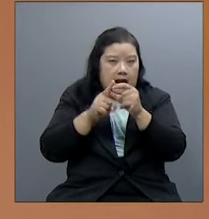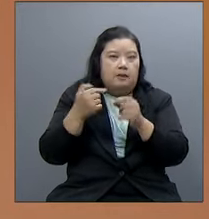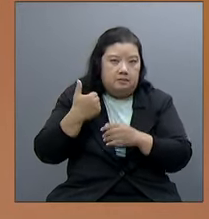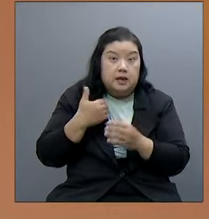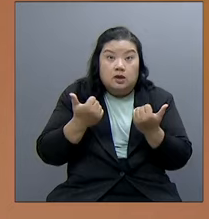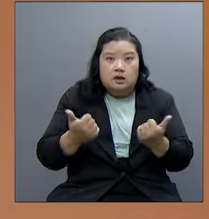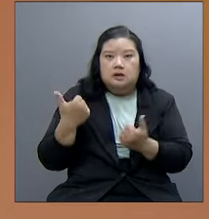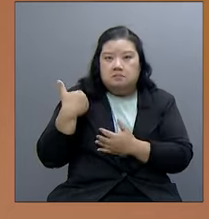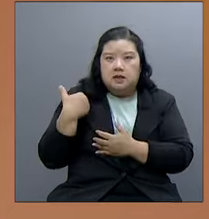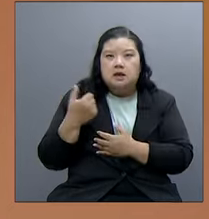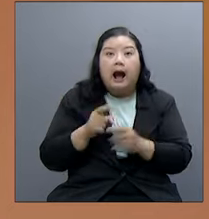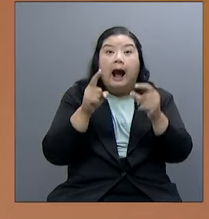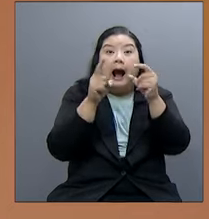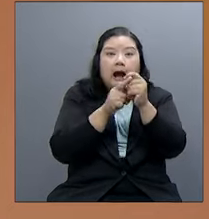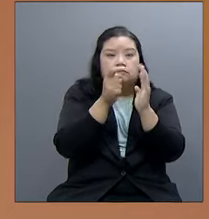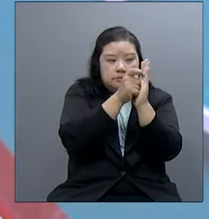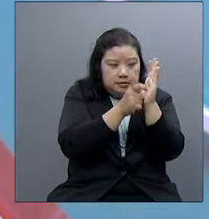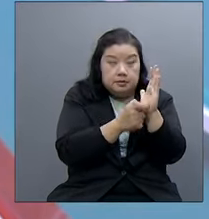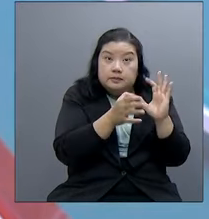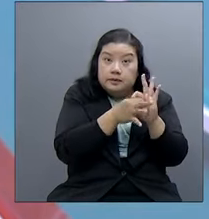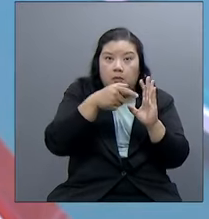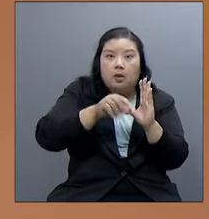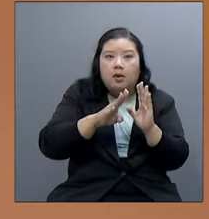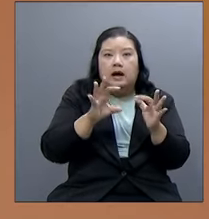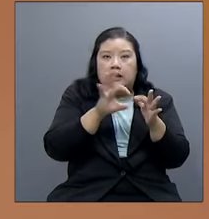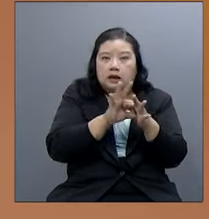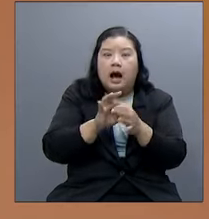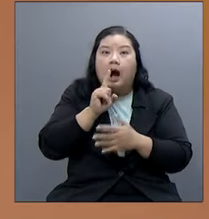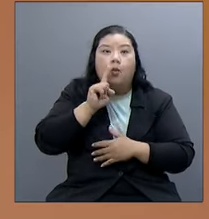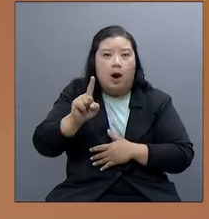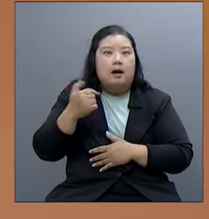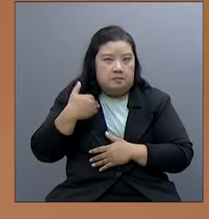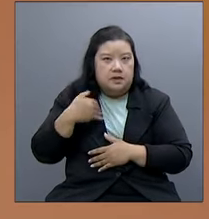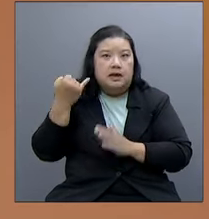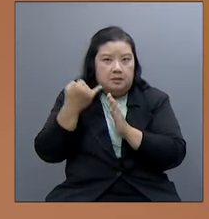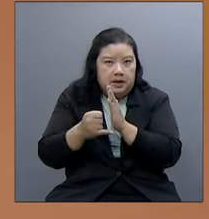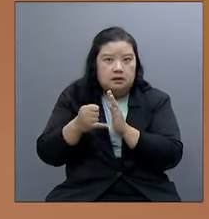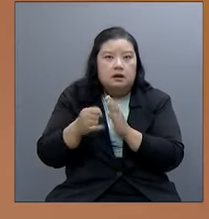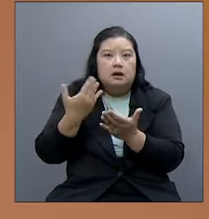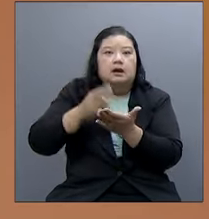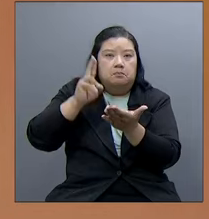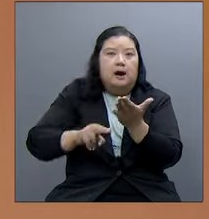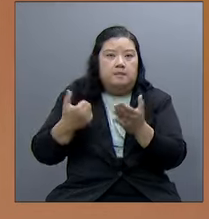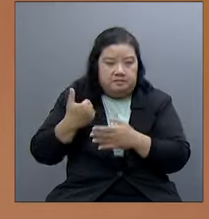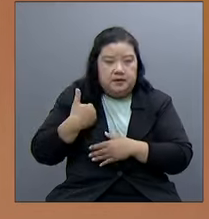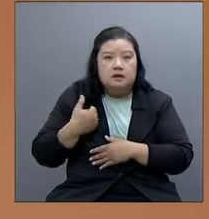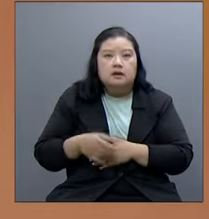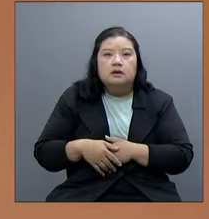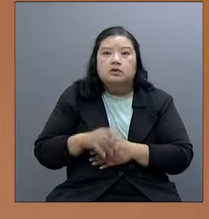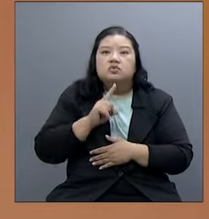หมายทเกี่ยวของกับ การว่า chegarุอื่นผิดกฎหมายนะคะเครตอยากเหื